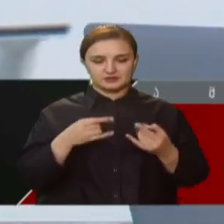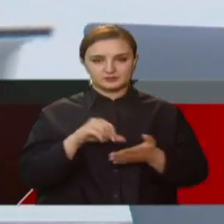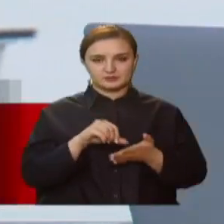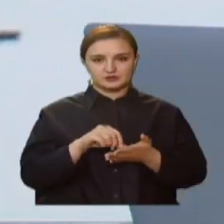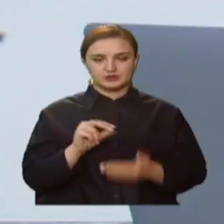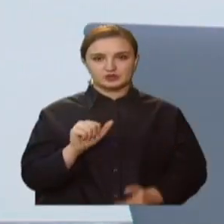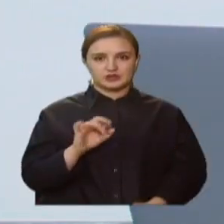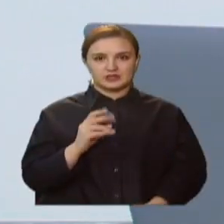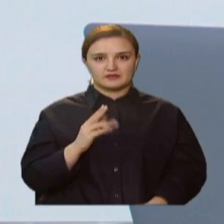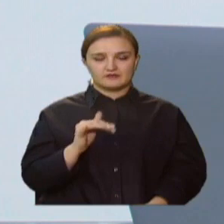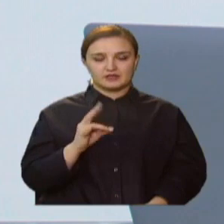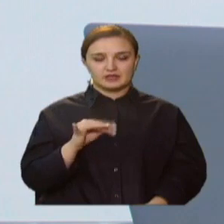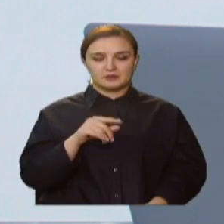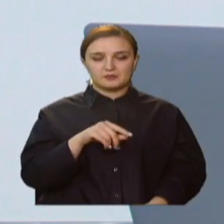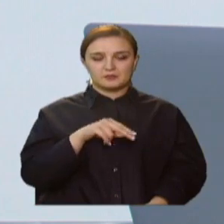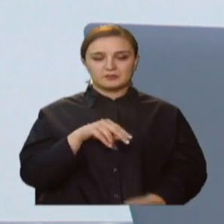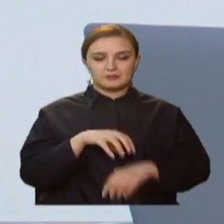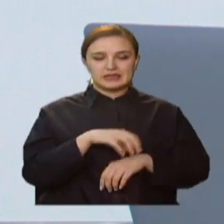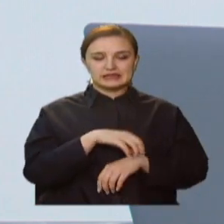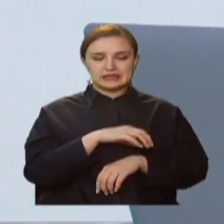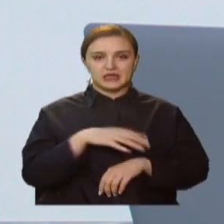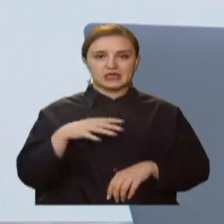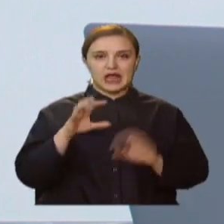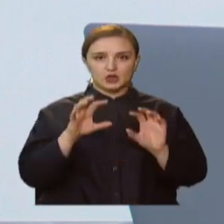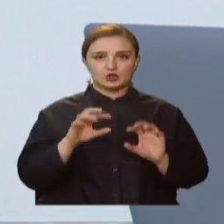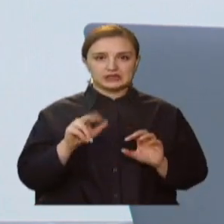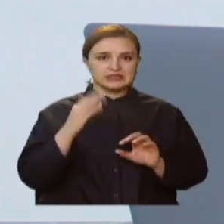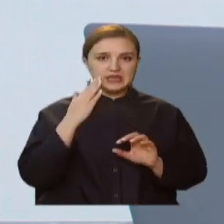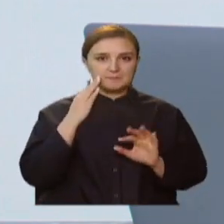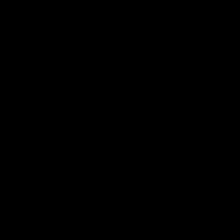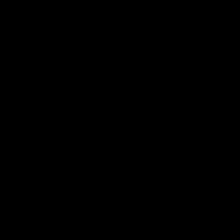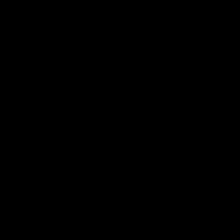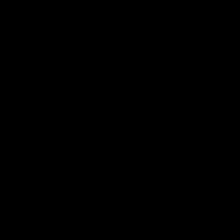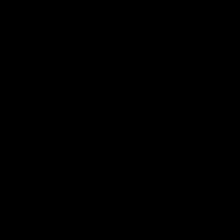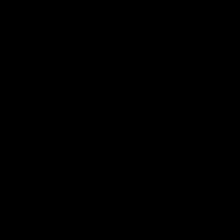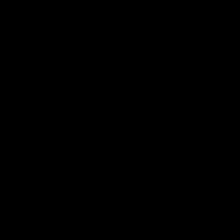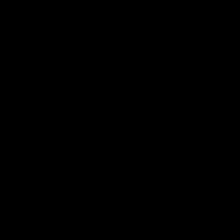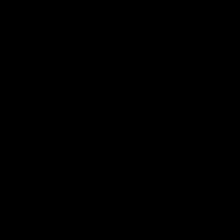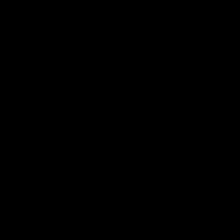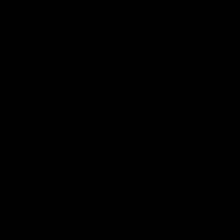Tamar Charkuyani, Partia Kanonida Samartlis, liderii parlamentistă Europa Sohobda Moambișe,